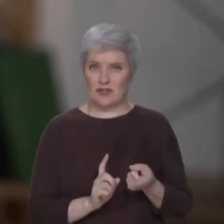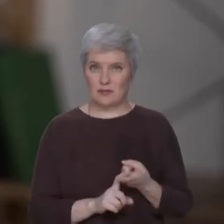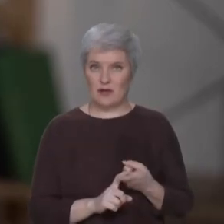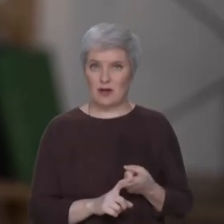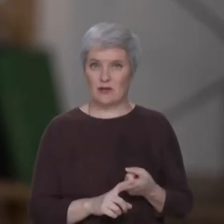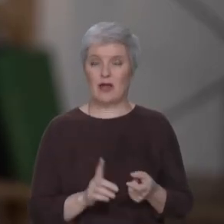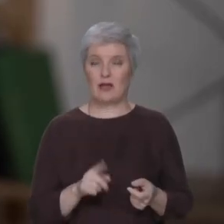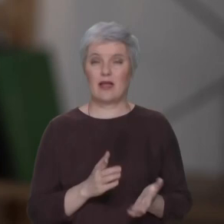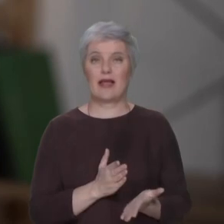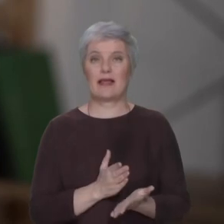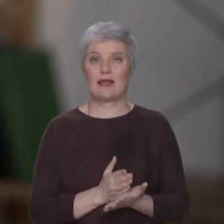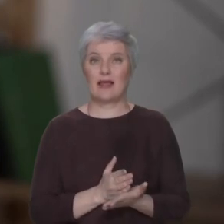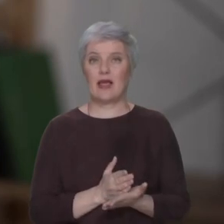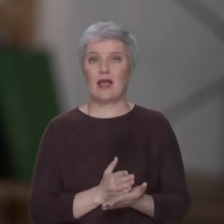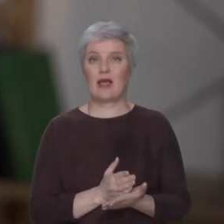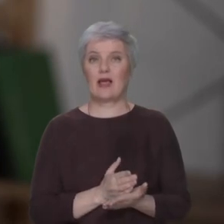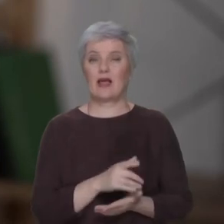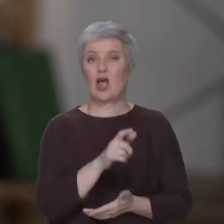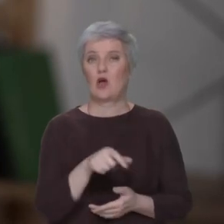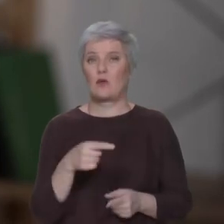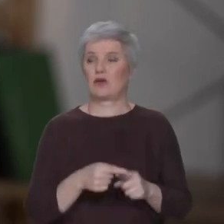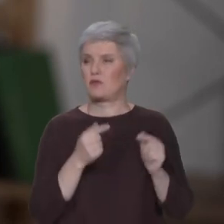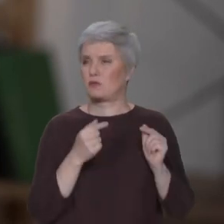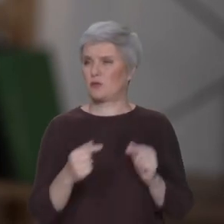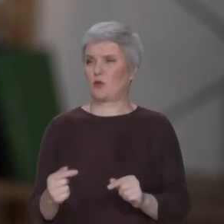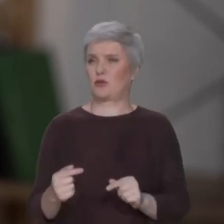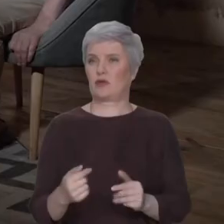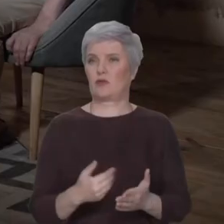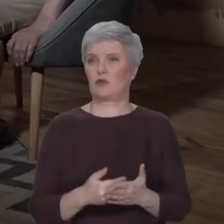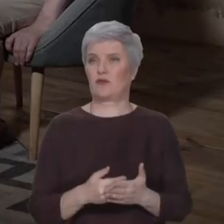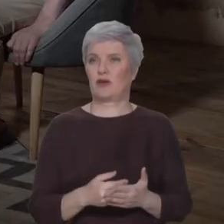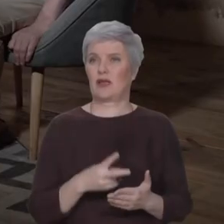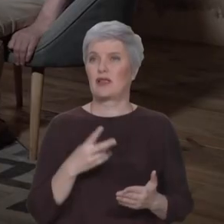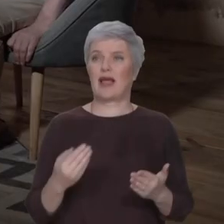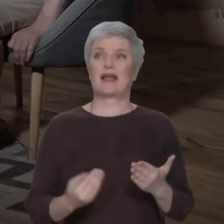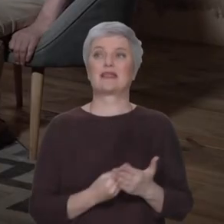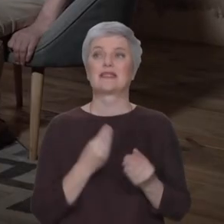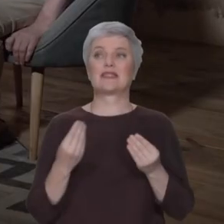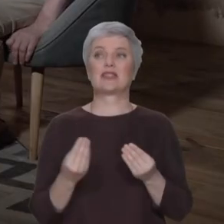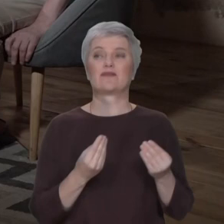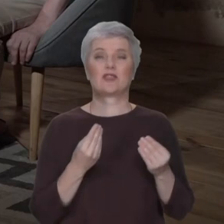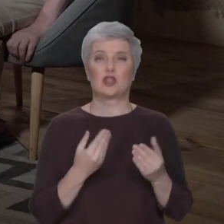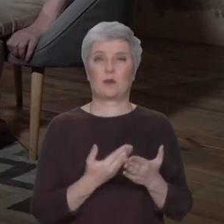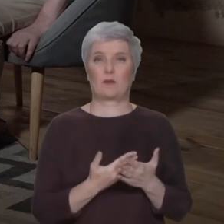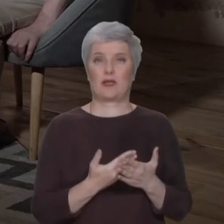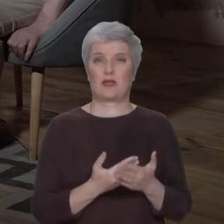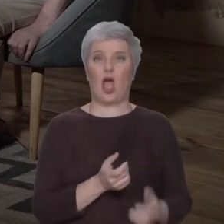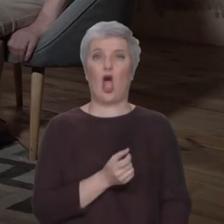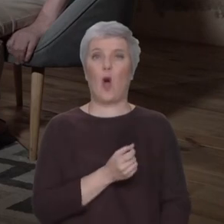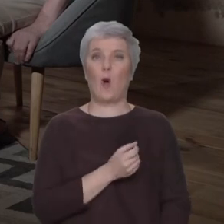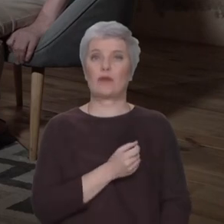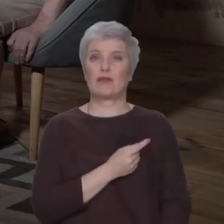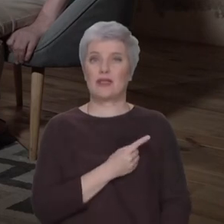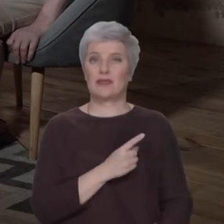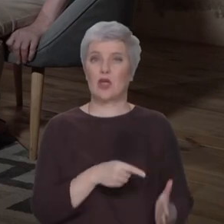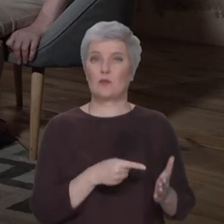є голоси, які лунають проти цього. Буквально два от найсвіжіші приклади приведу. Одеський міський